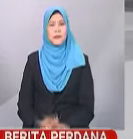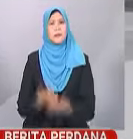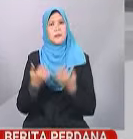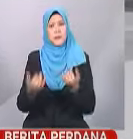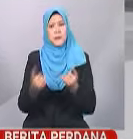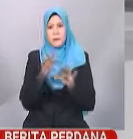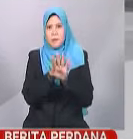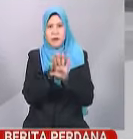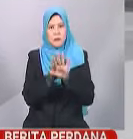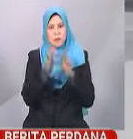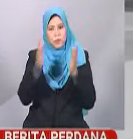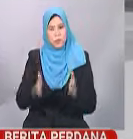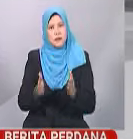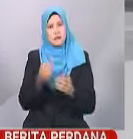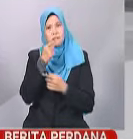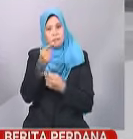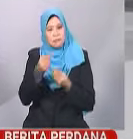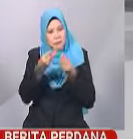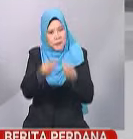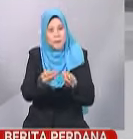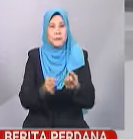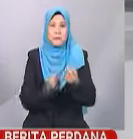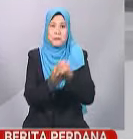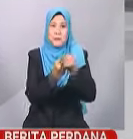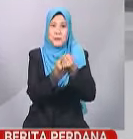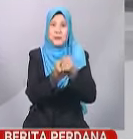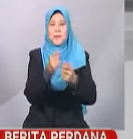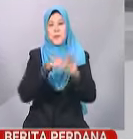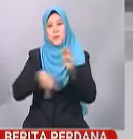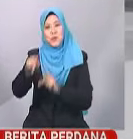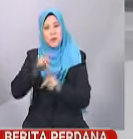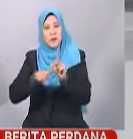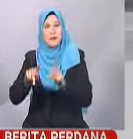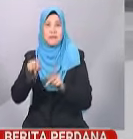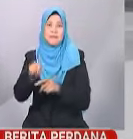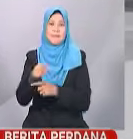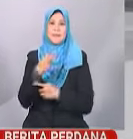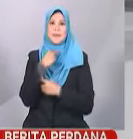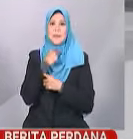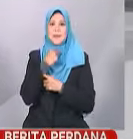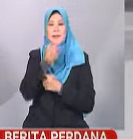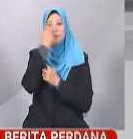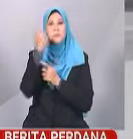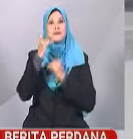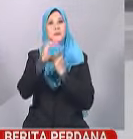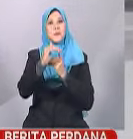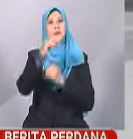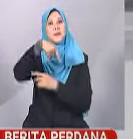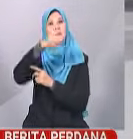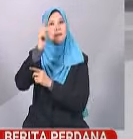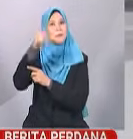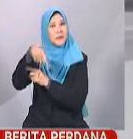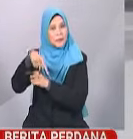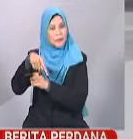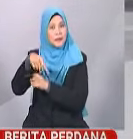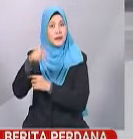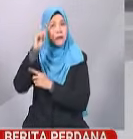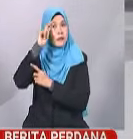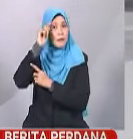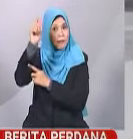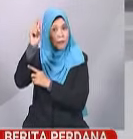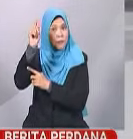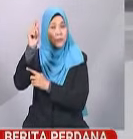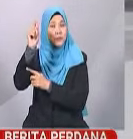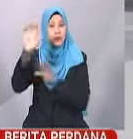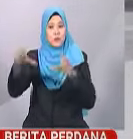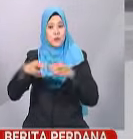Semakin banyak pihak terpanggil bagi menghulurkan bantuan kepada penduduk terjejas sejak pelaksanaan Perintah Kawalan Pergerakan PKP. Di Terengganu